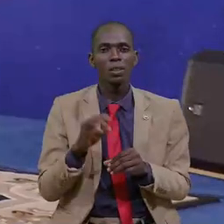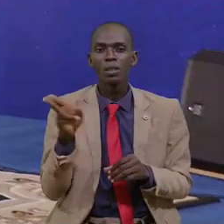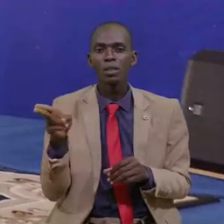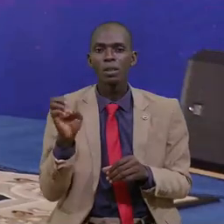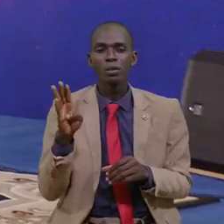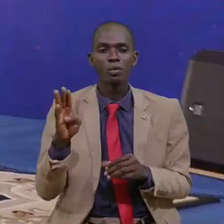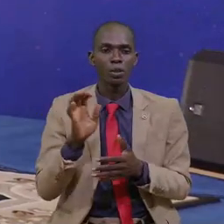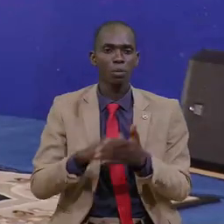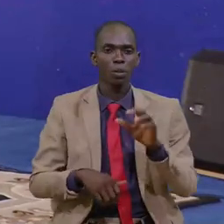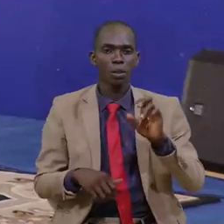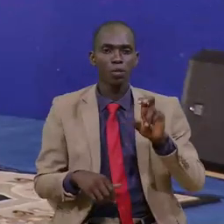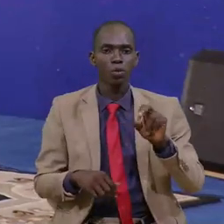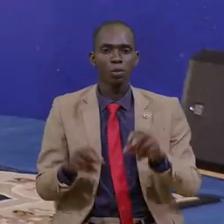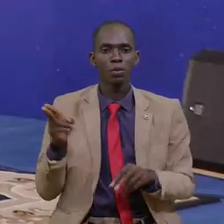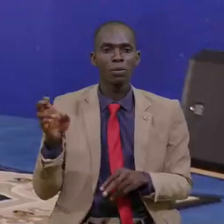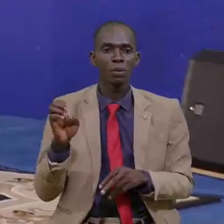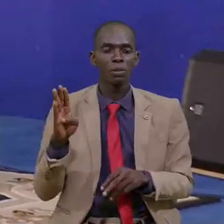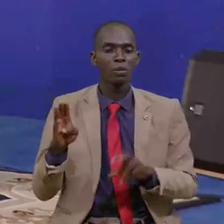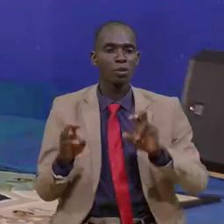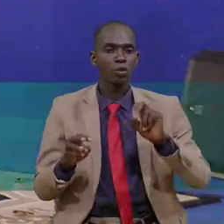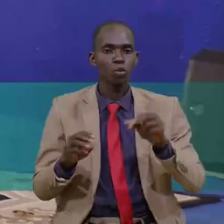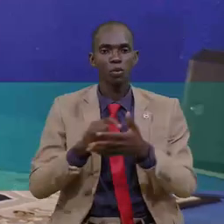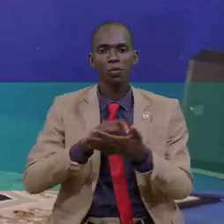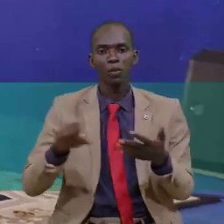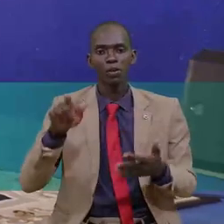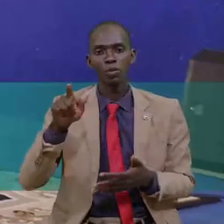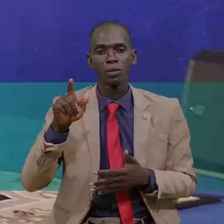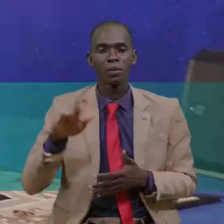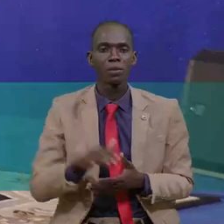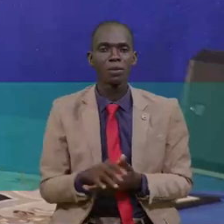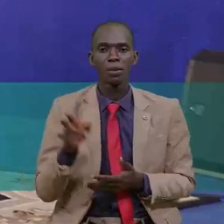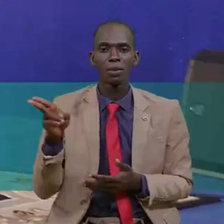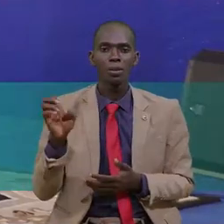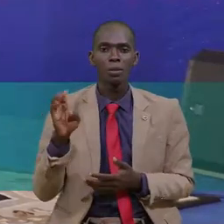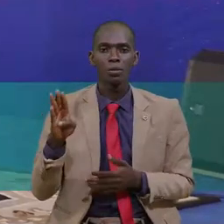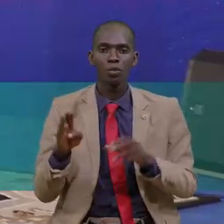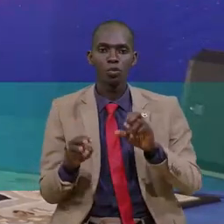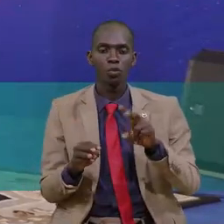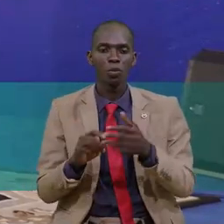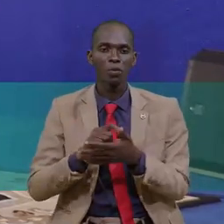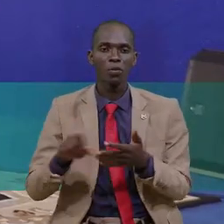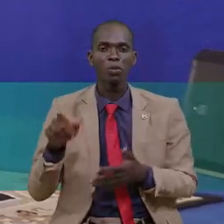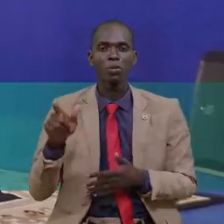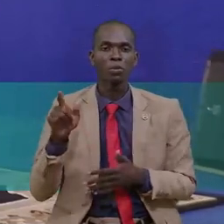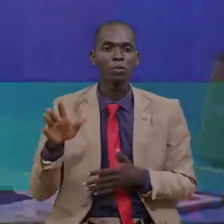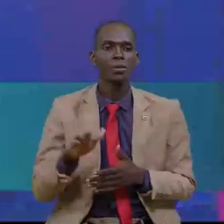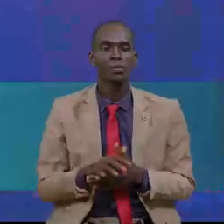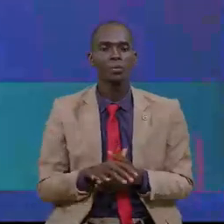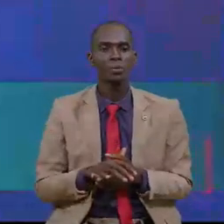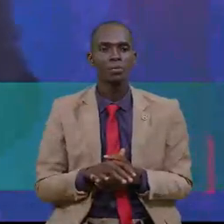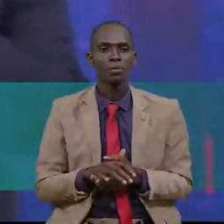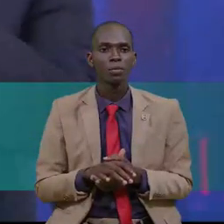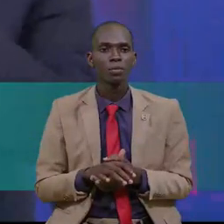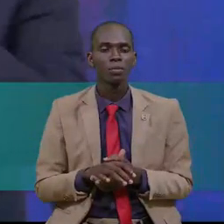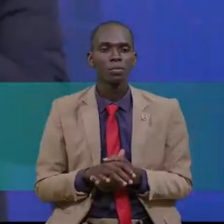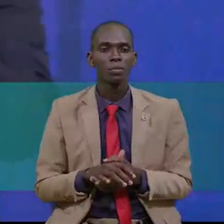Chapitre 12 d'Hébreux. Hébreux 12, verset 25. Hébreux 12,